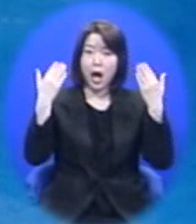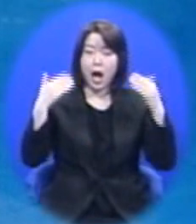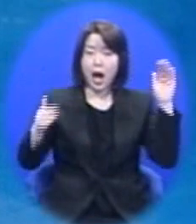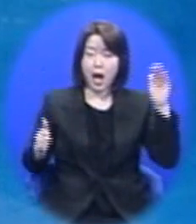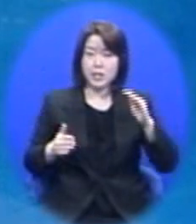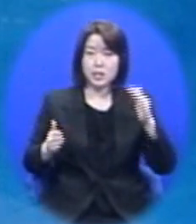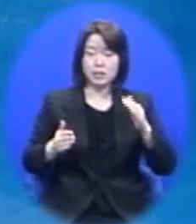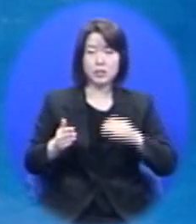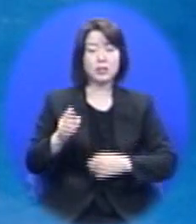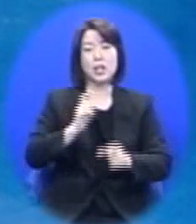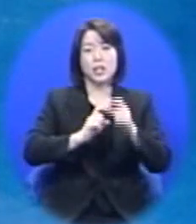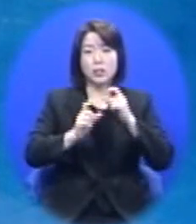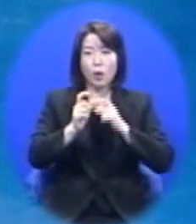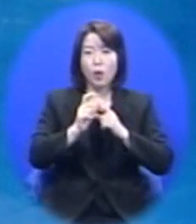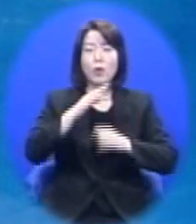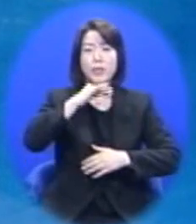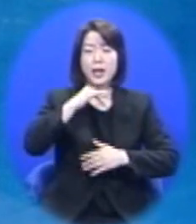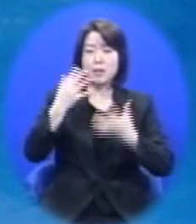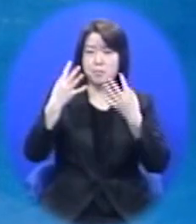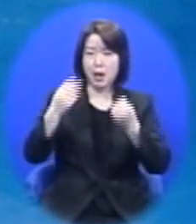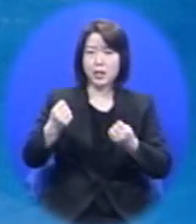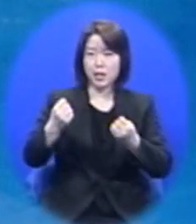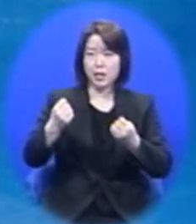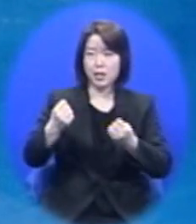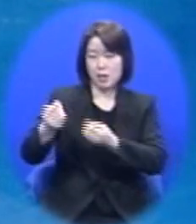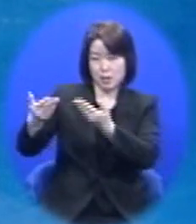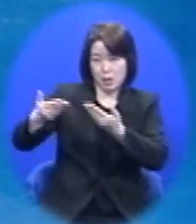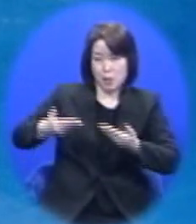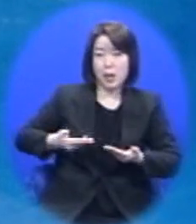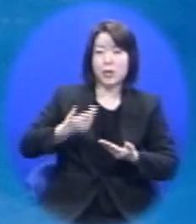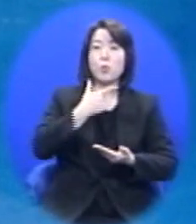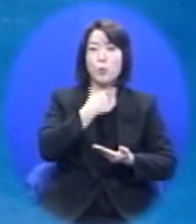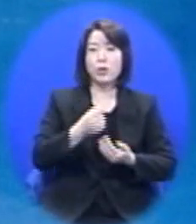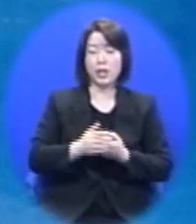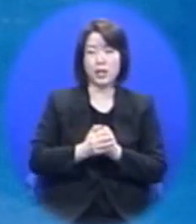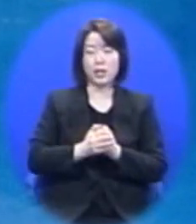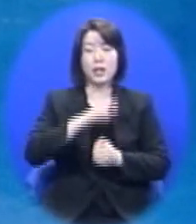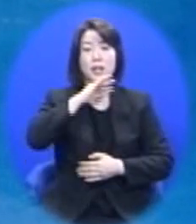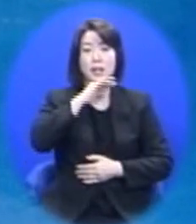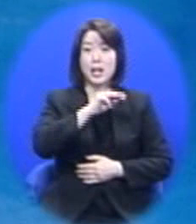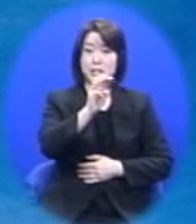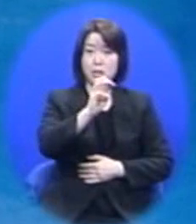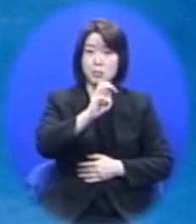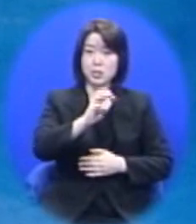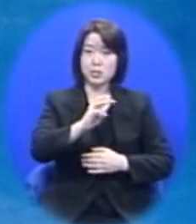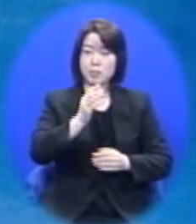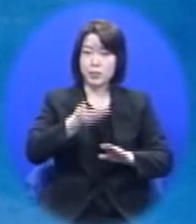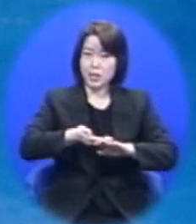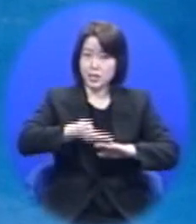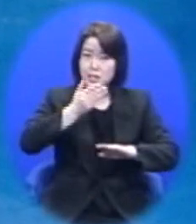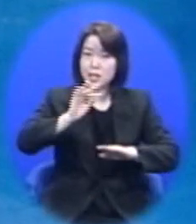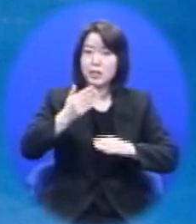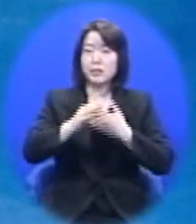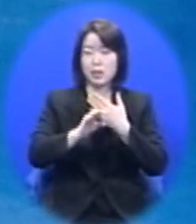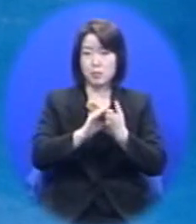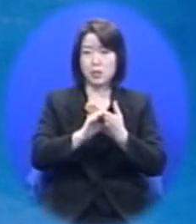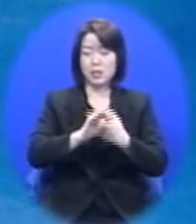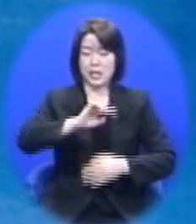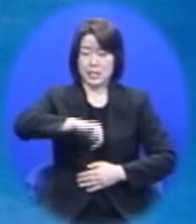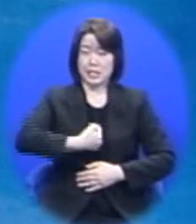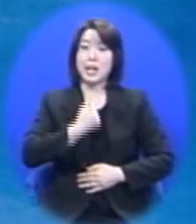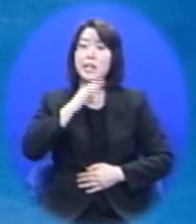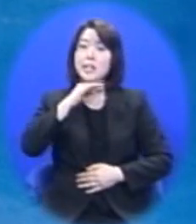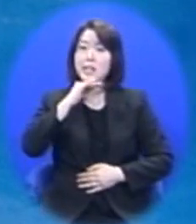더든 사람으로 대접받기 원해요. 30쯤 지나고 나면요, 꼭 자기 나이보다 더